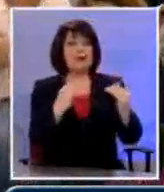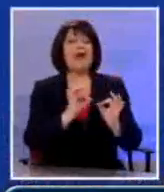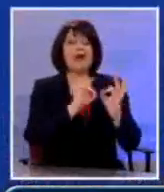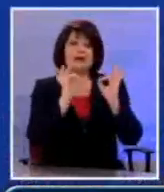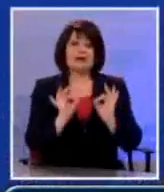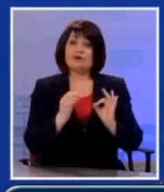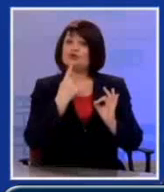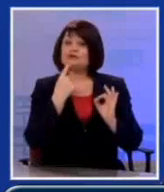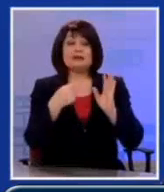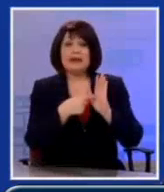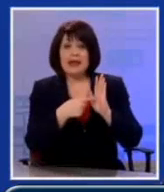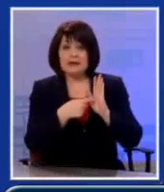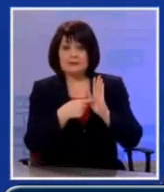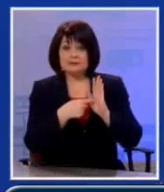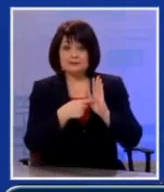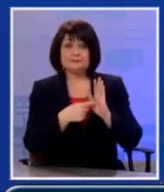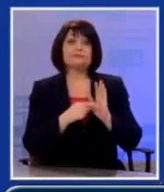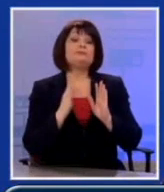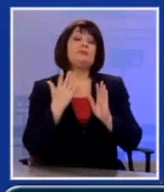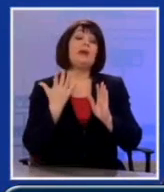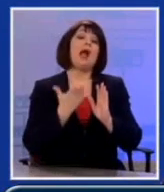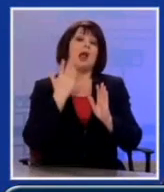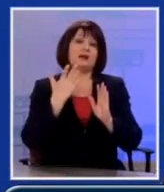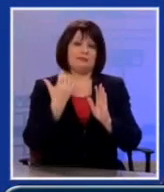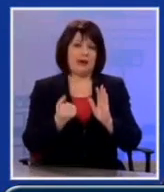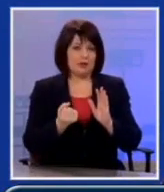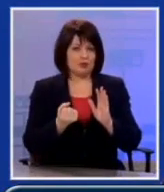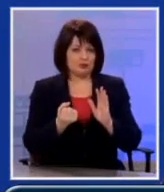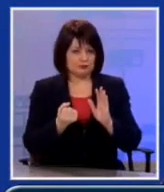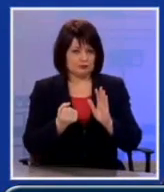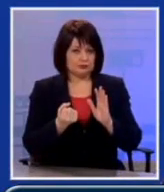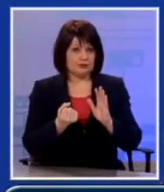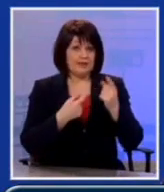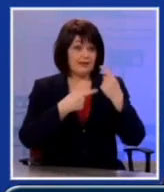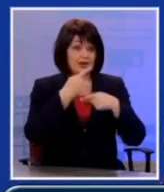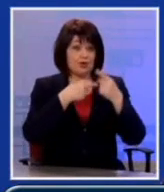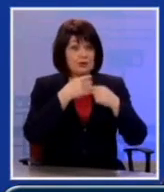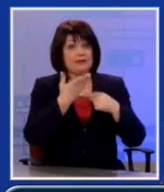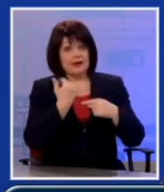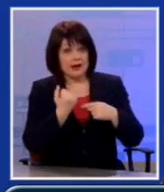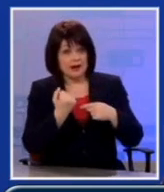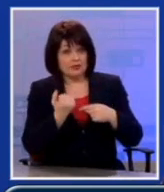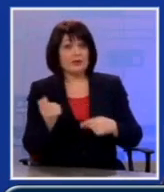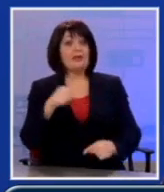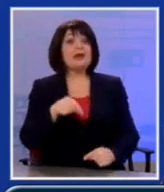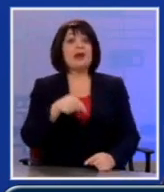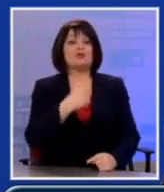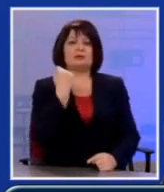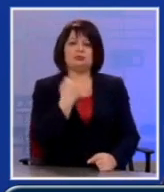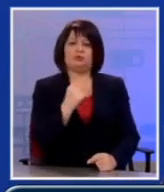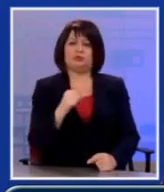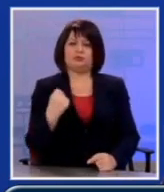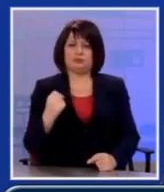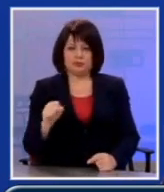που προβλέπει ότι αν υπάρχουν αδικαιολόγητες μη προσελεύσεις